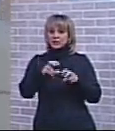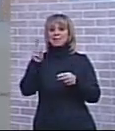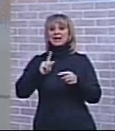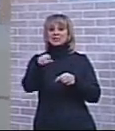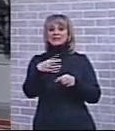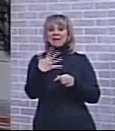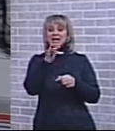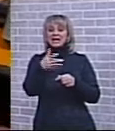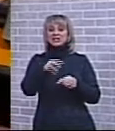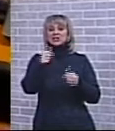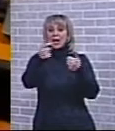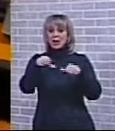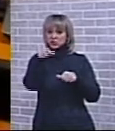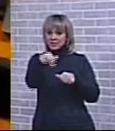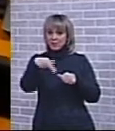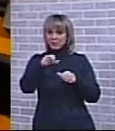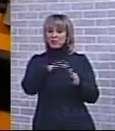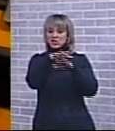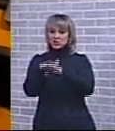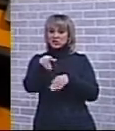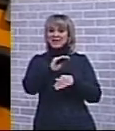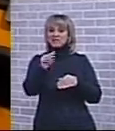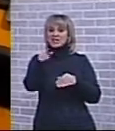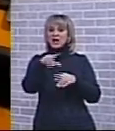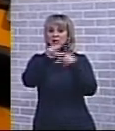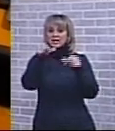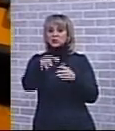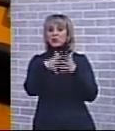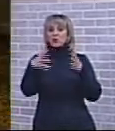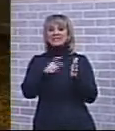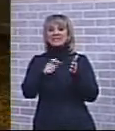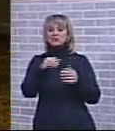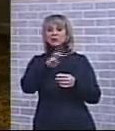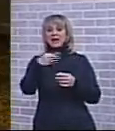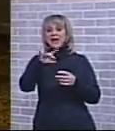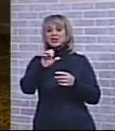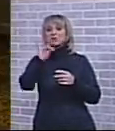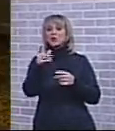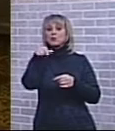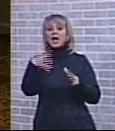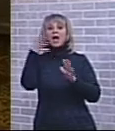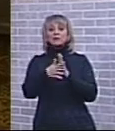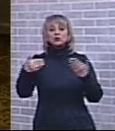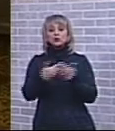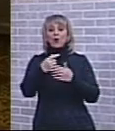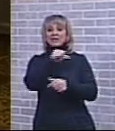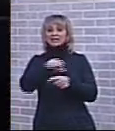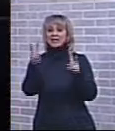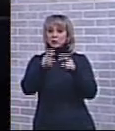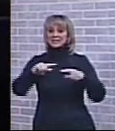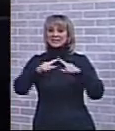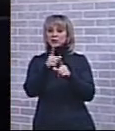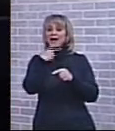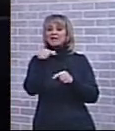последние 5 лет Южное таможенное управление перечислило в федеральную казну больше 700 миллиардов рублей. О внедрении новых таможенных